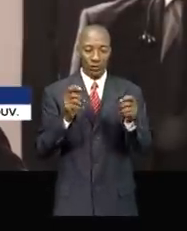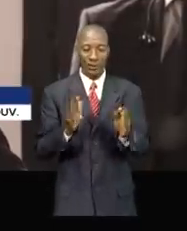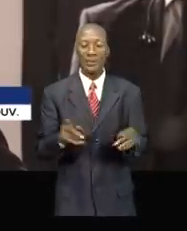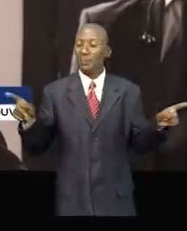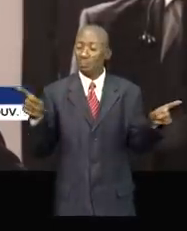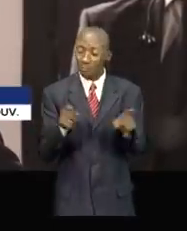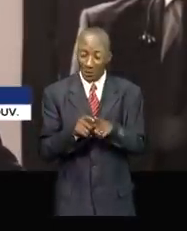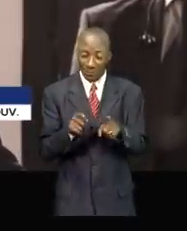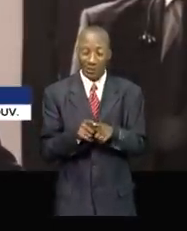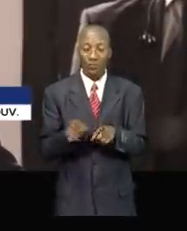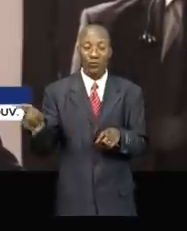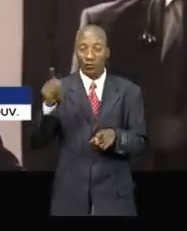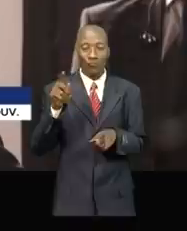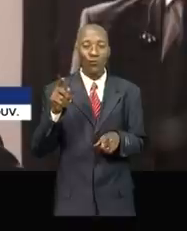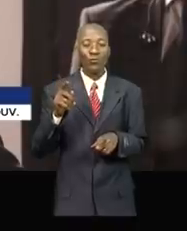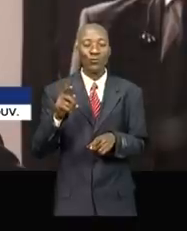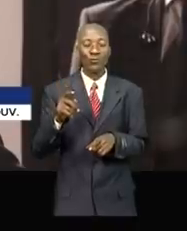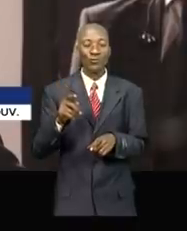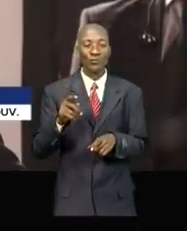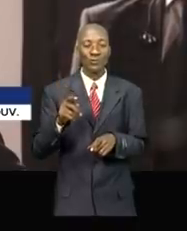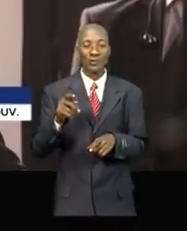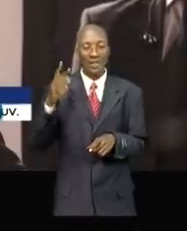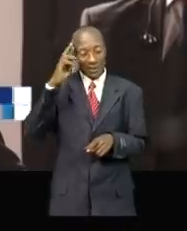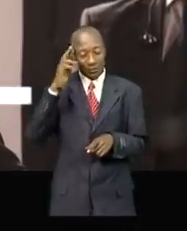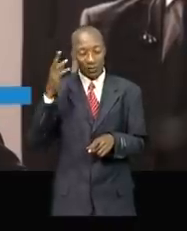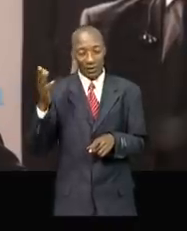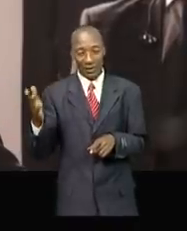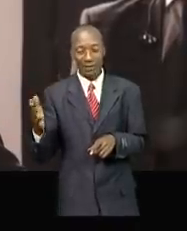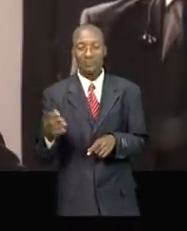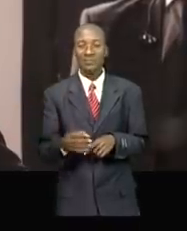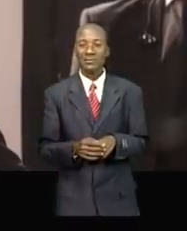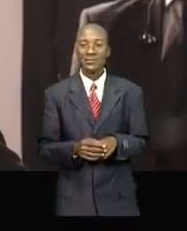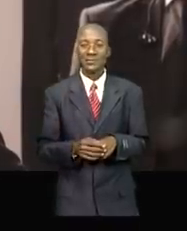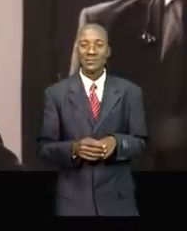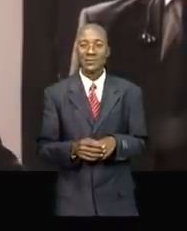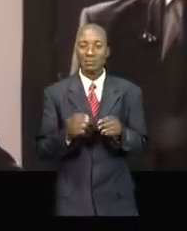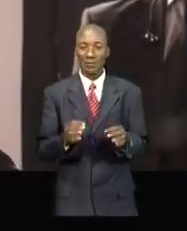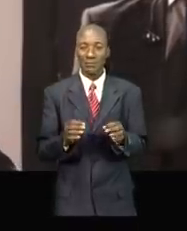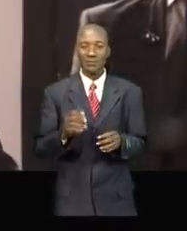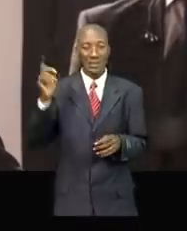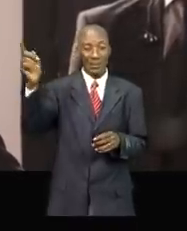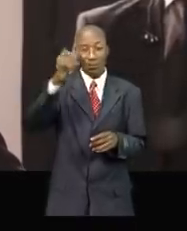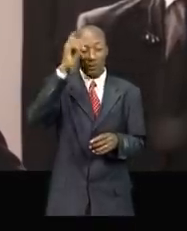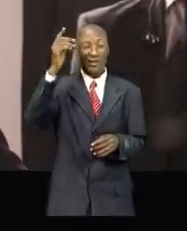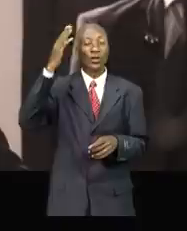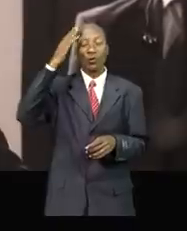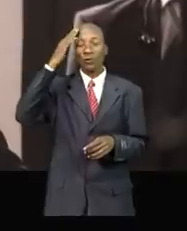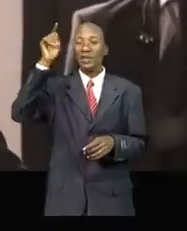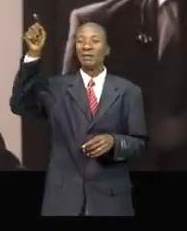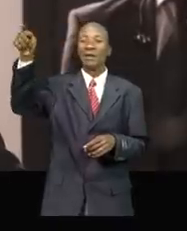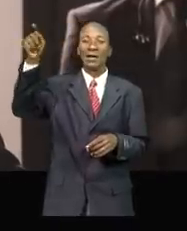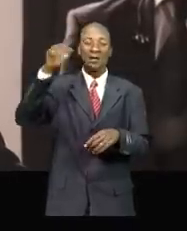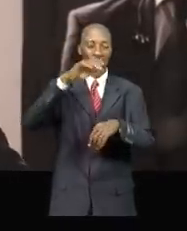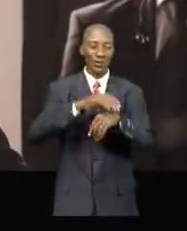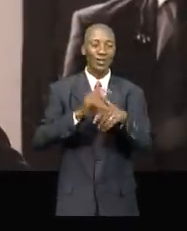comme s'il y avait un crash d'avion quelque part. Lorsqu'il y a un crash d'avion dans le monde entier est au courant. Et lorsque vous arrêtez